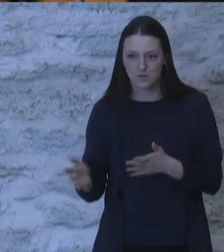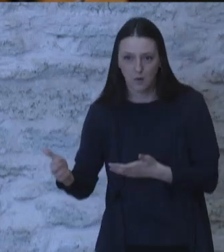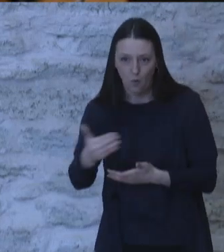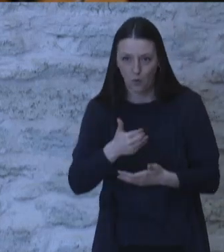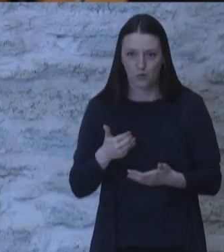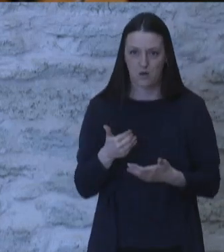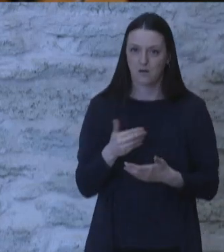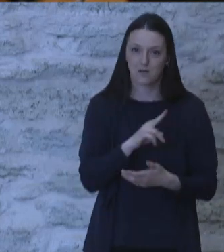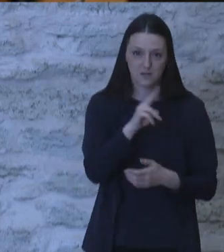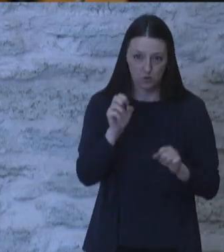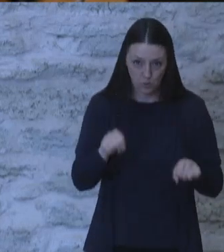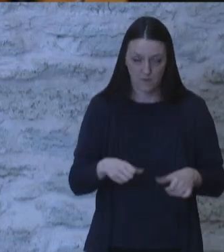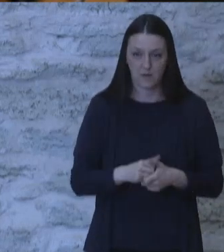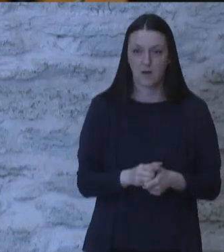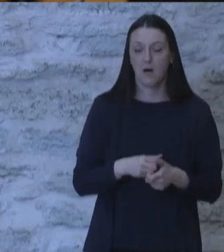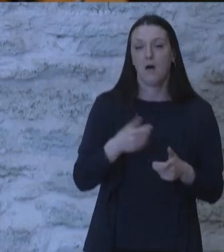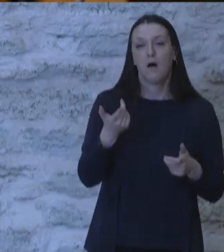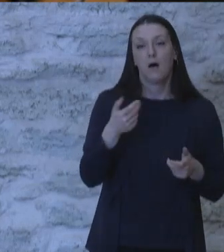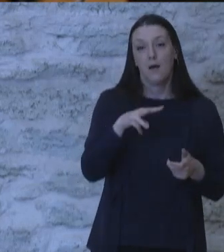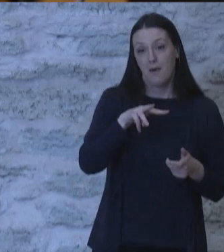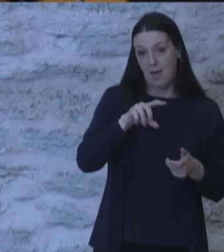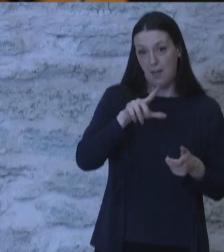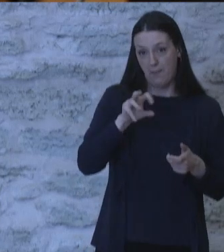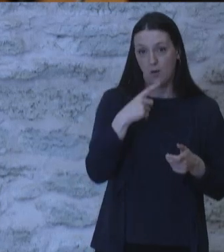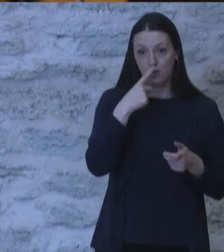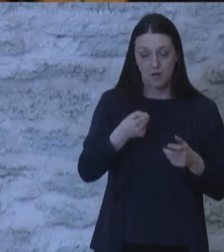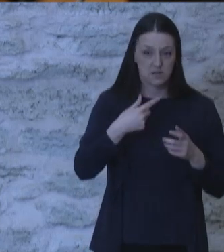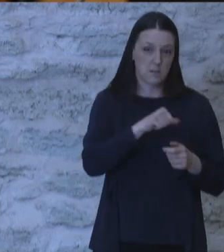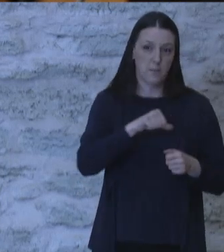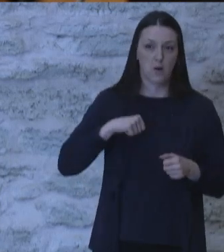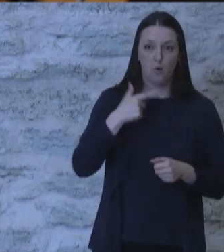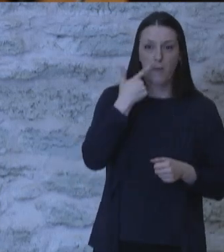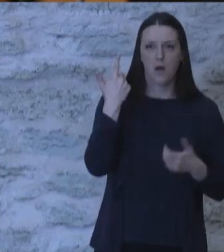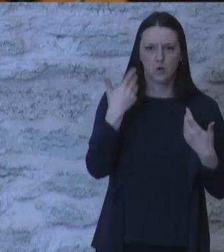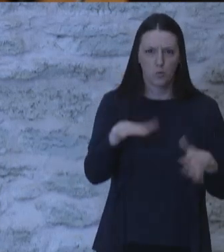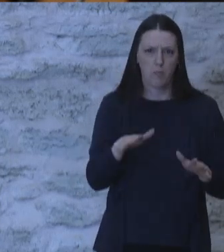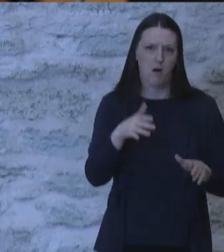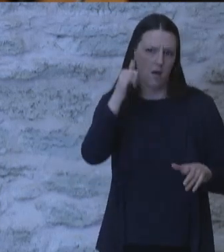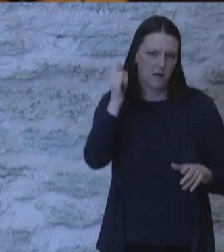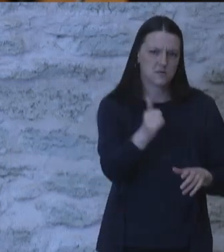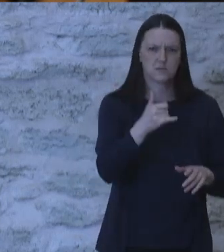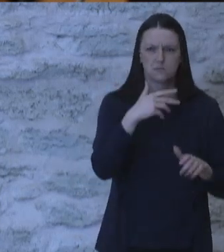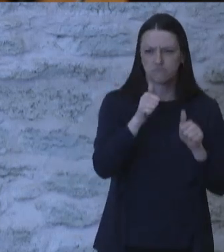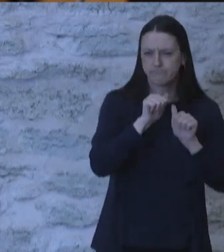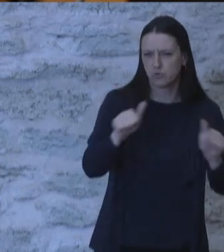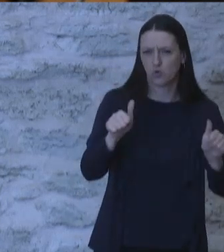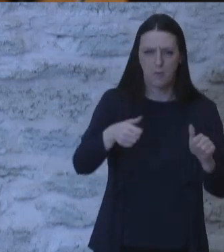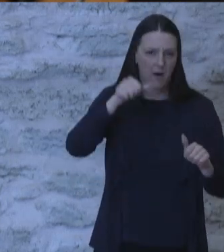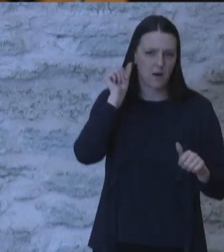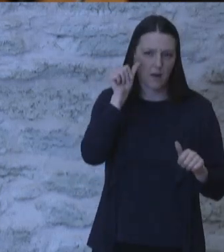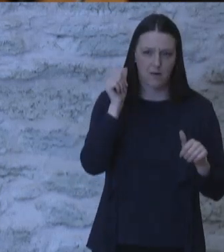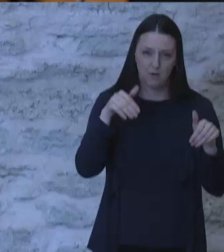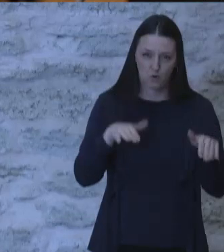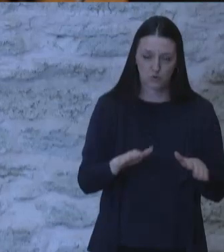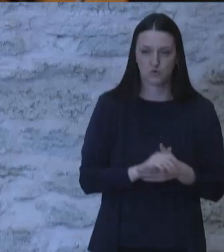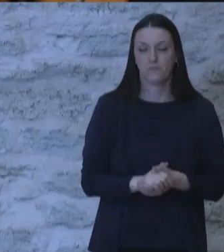Helme ütles enne, et temal on juba põllumajad elistanud ja olnud, et see eilne koalitsiooni otsus on suure pärane, siis omikul vaatasin